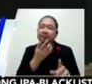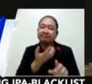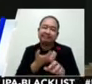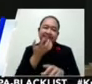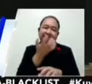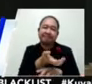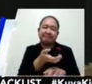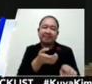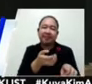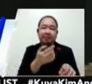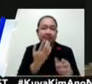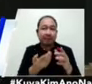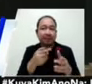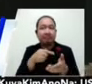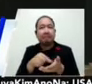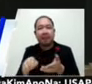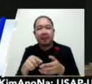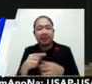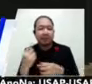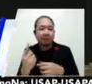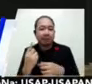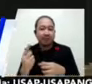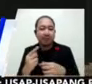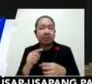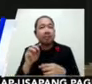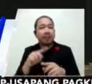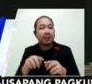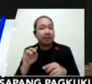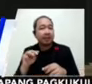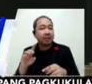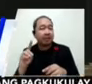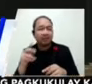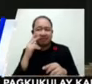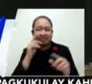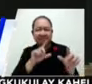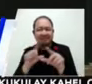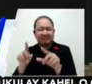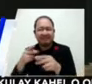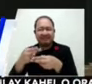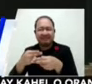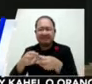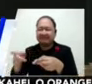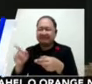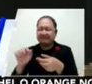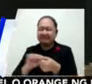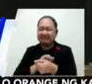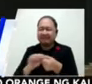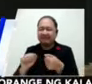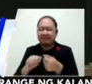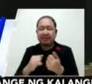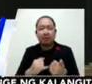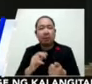amount. Of course, on the part naman ng MMDA, nadadrag yung pangalan namin. Definitely, ang NCAP natin ay suspended. So it is